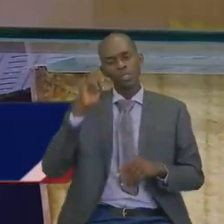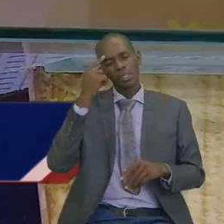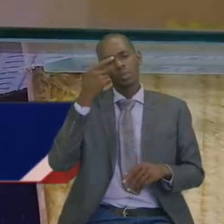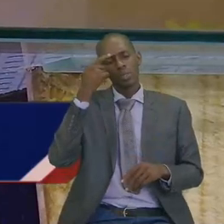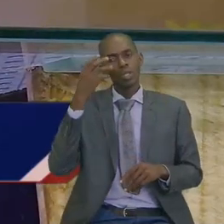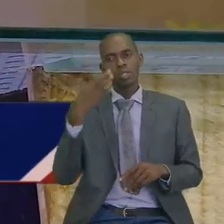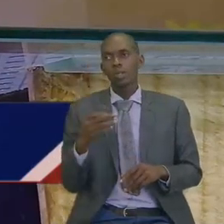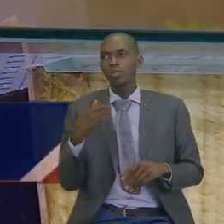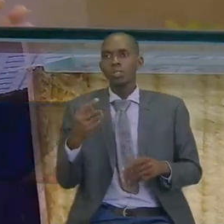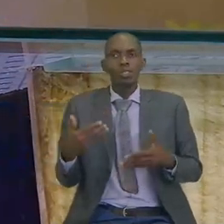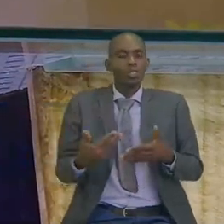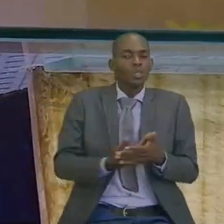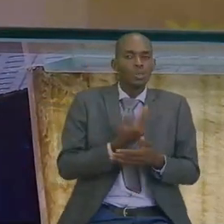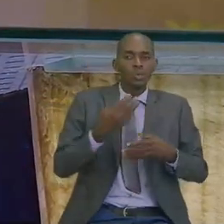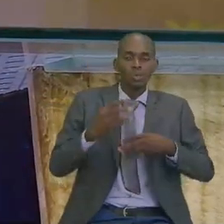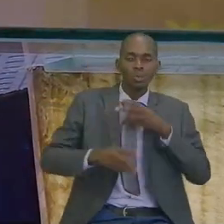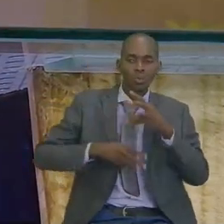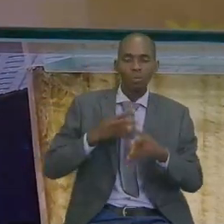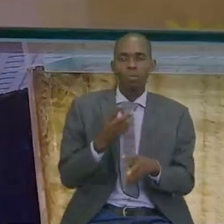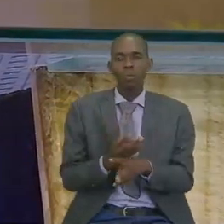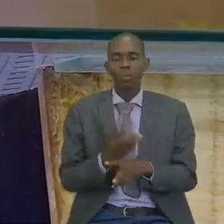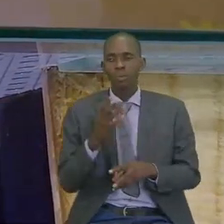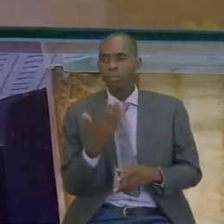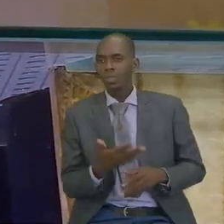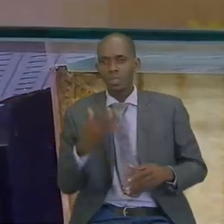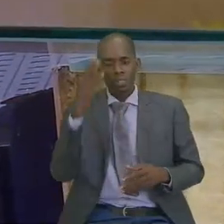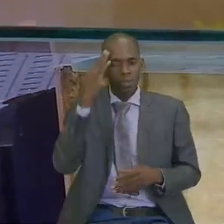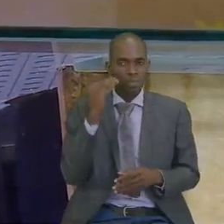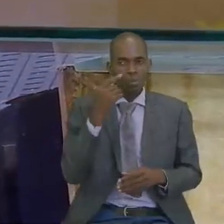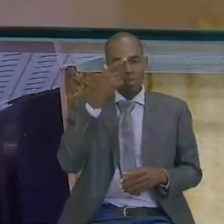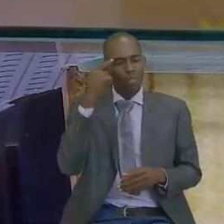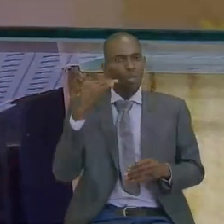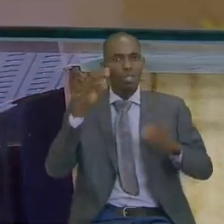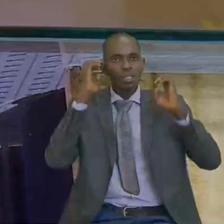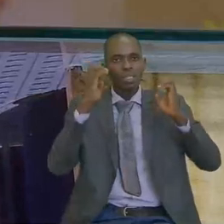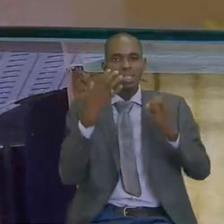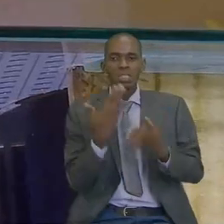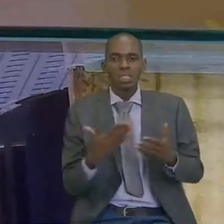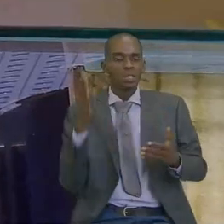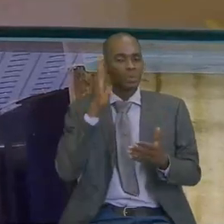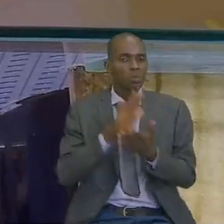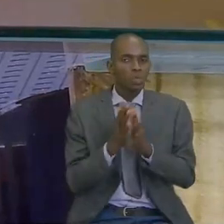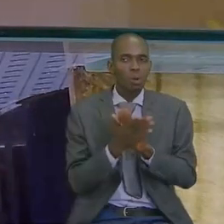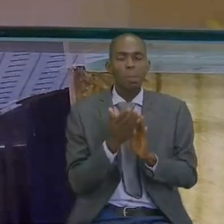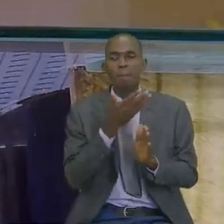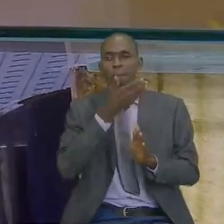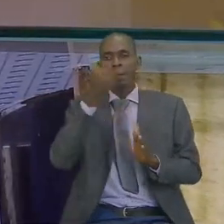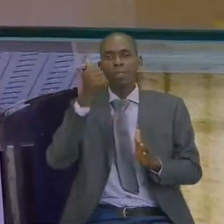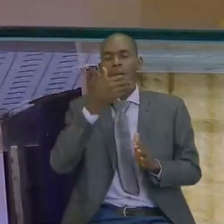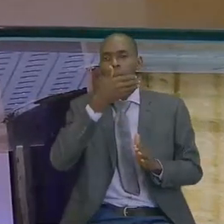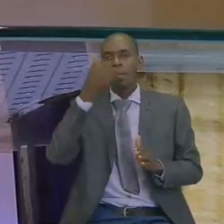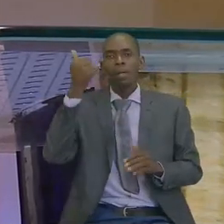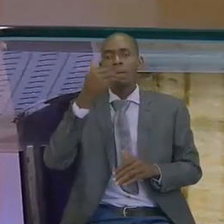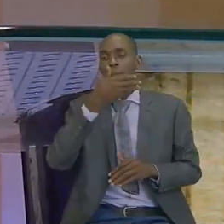cause de la civilisation, à cause de l'éducation, à cause de ceci et cela, les choses vont